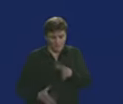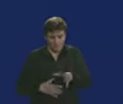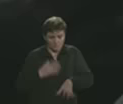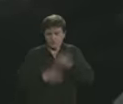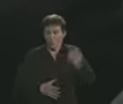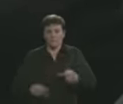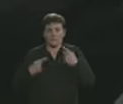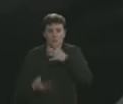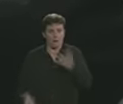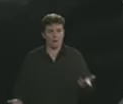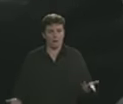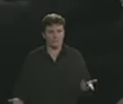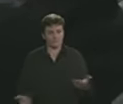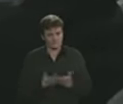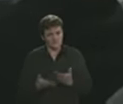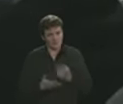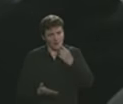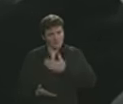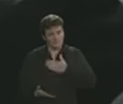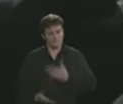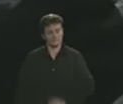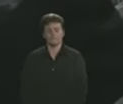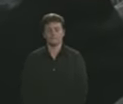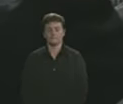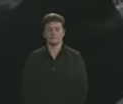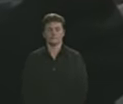sortir. Voilà ce que je pense de cette politique.